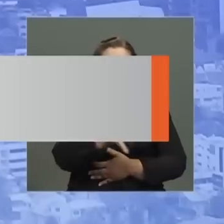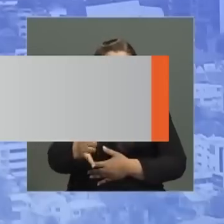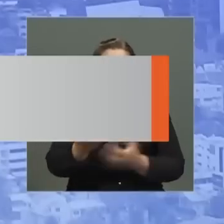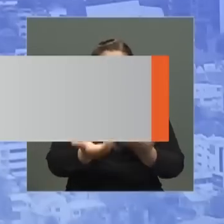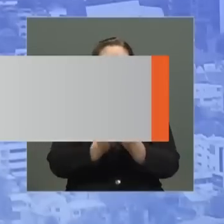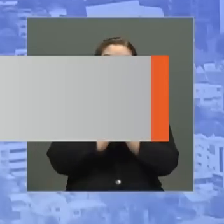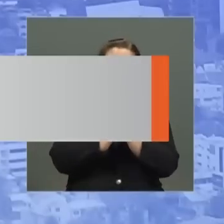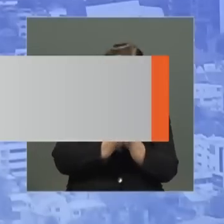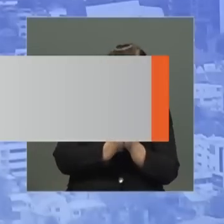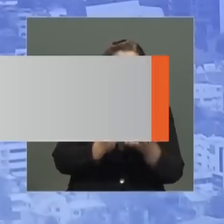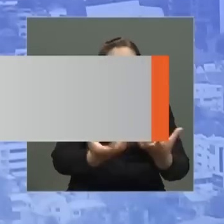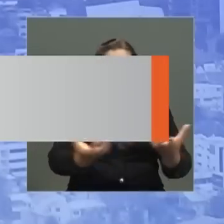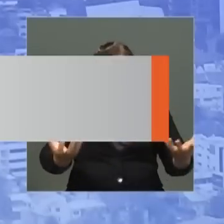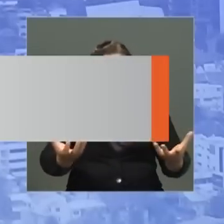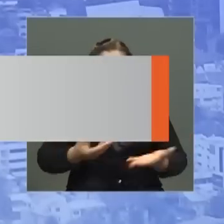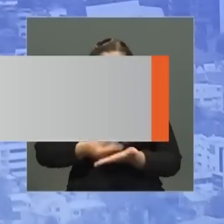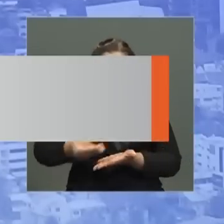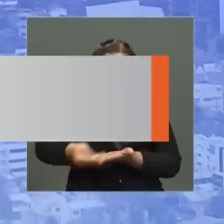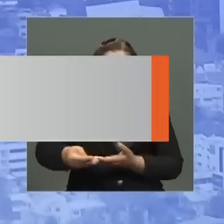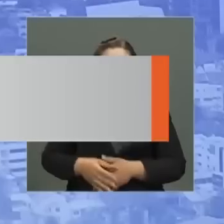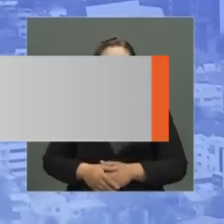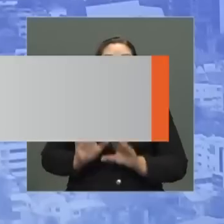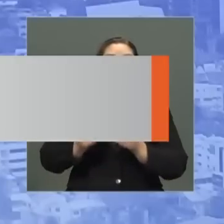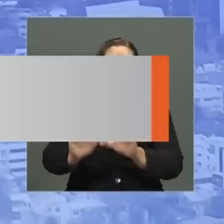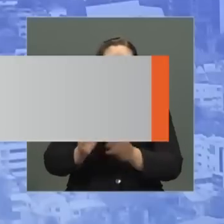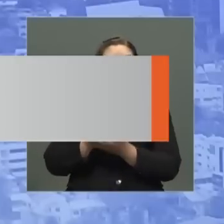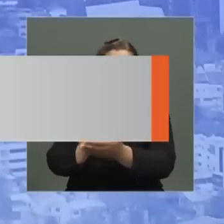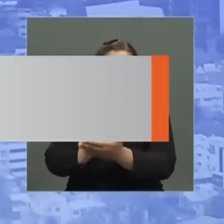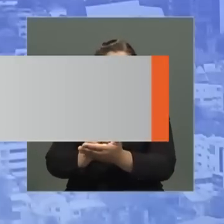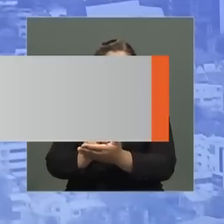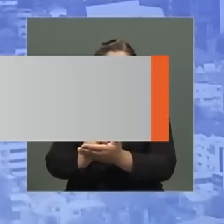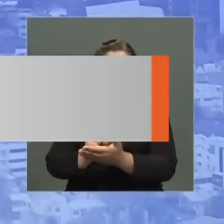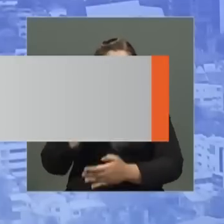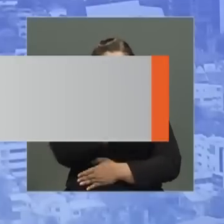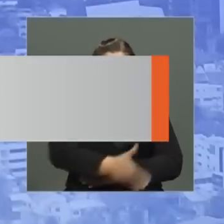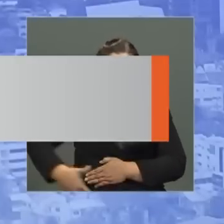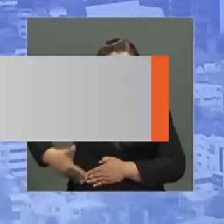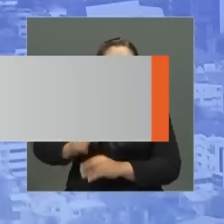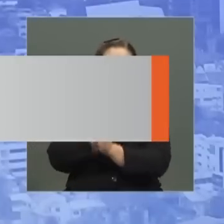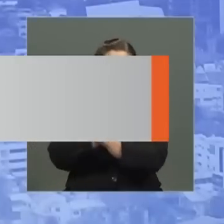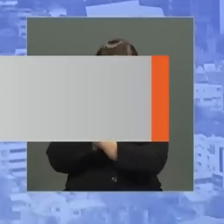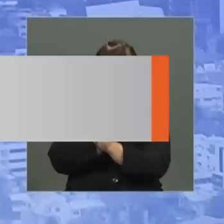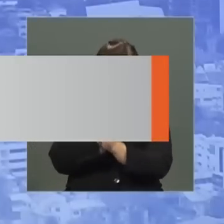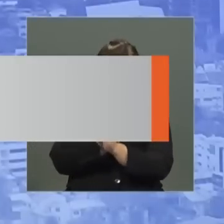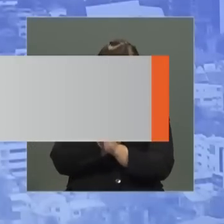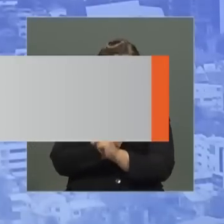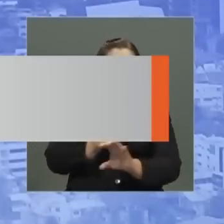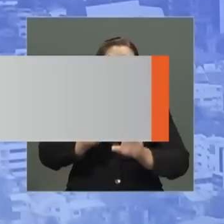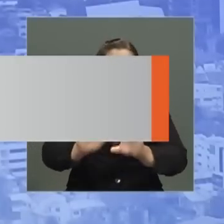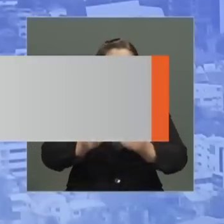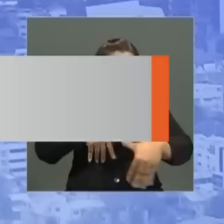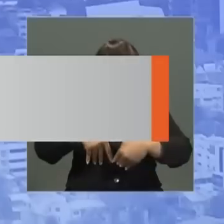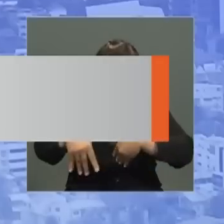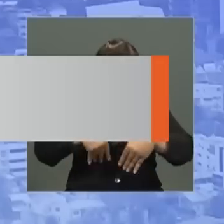เช่นว่ายซื้อข้าวของก็ฝากท่านดูแลสุขลักษณะอนามัยส่วนตัวอันนี้เรื่องของประชาชน